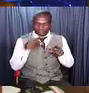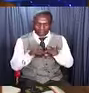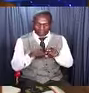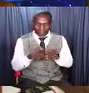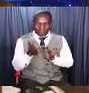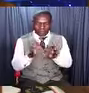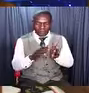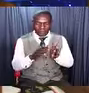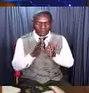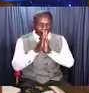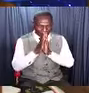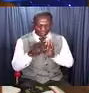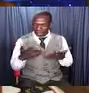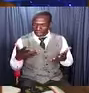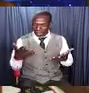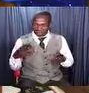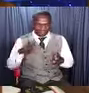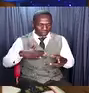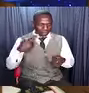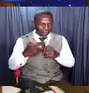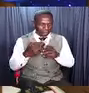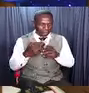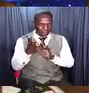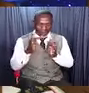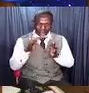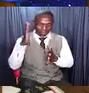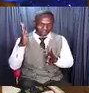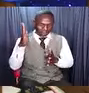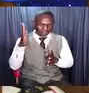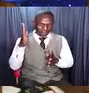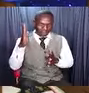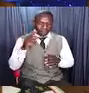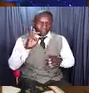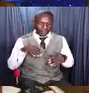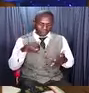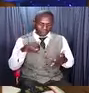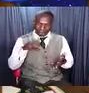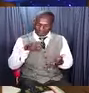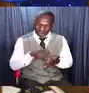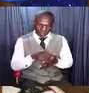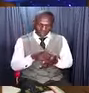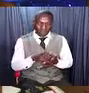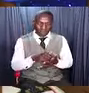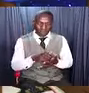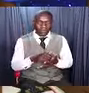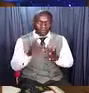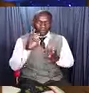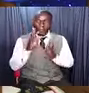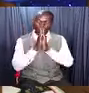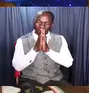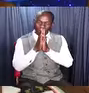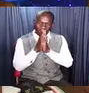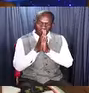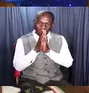eyes. Alisema tukiomba lolote kwa jina lake Bwana Yesu. Whatever we pray in the name atafanya of the Lord, he will do it. Haya tukaomba. Then